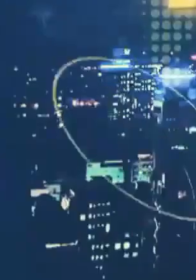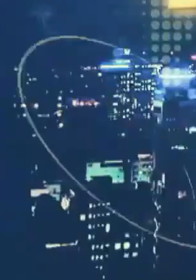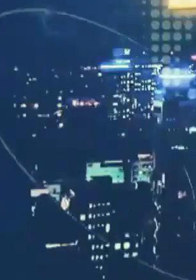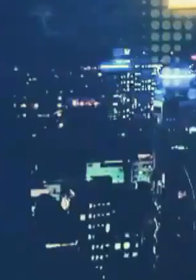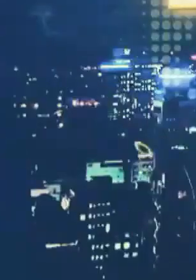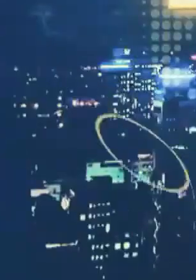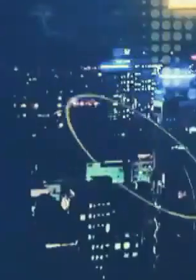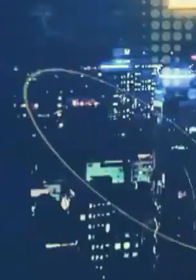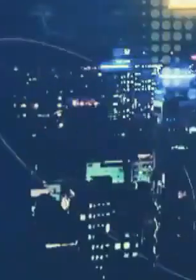biệt